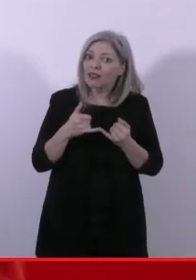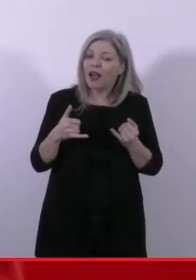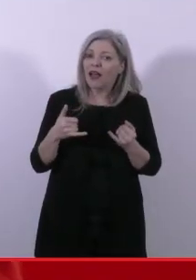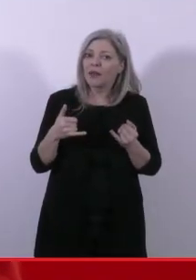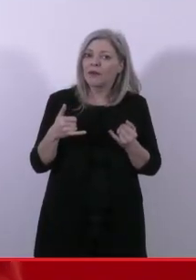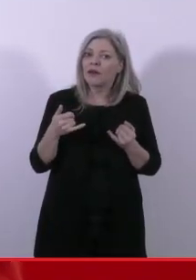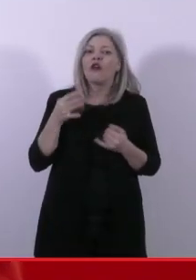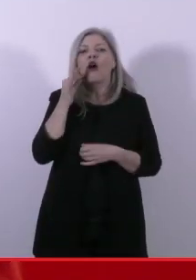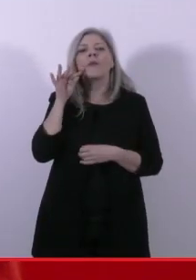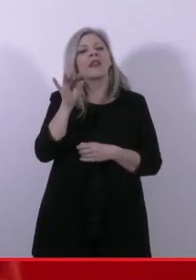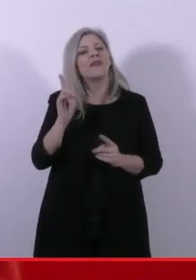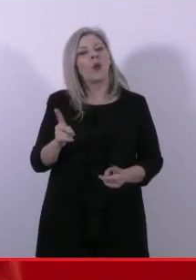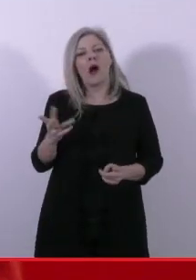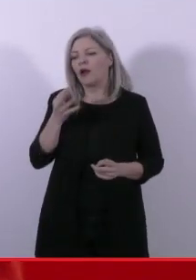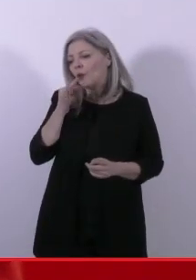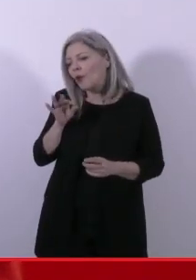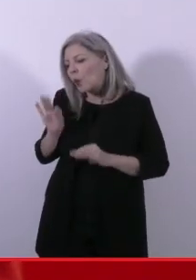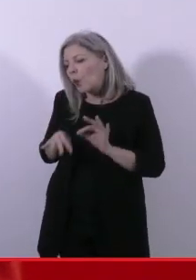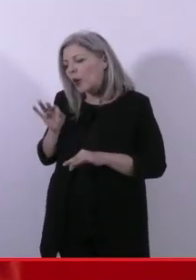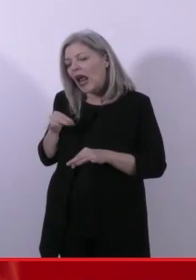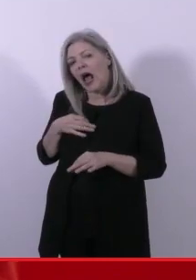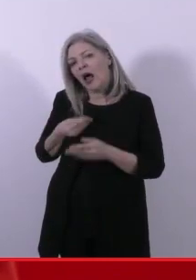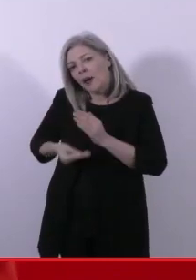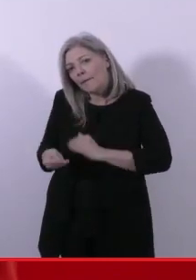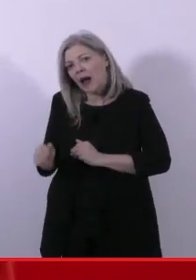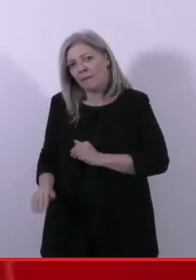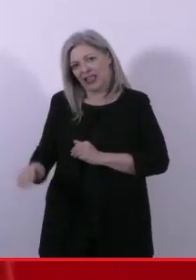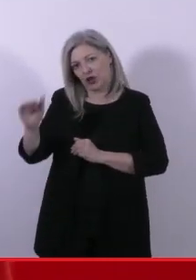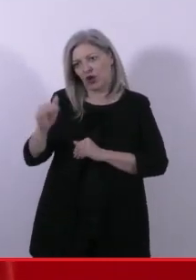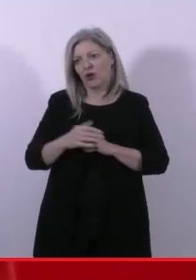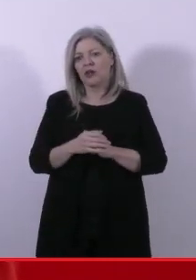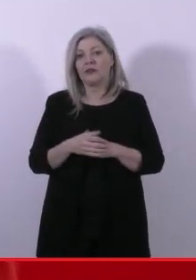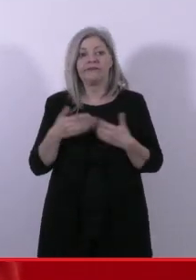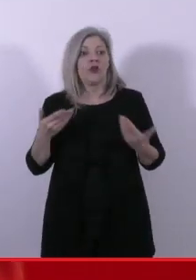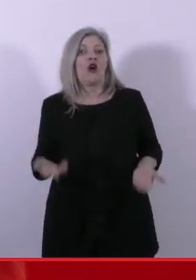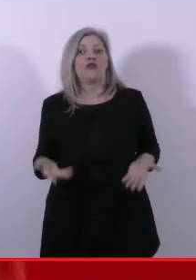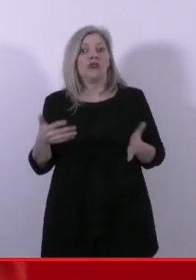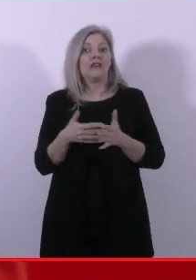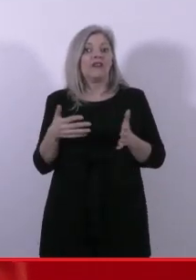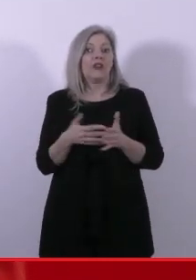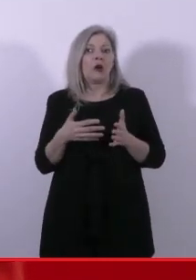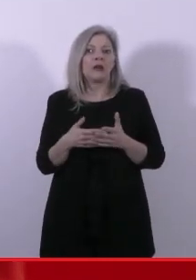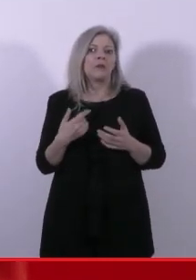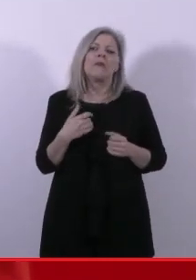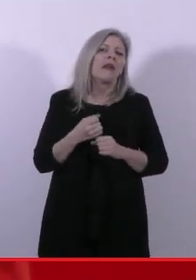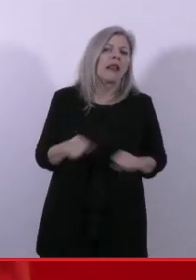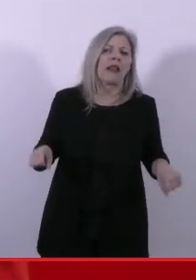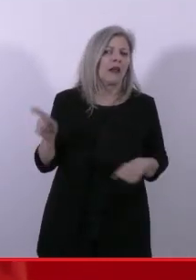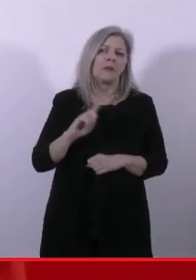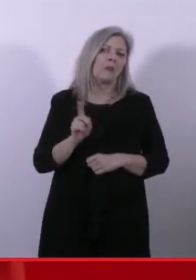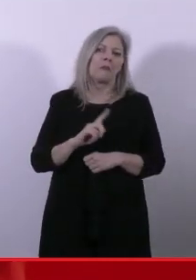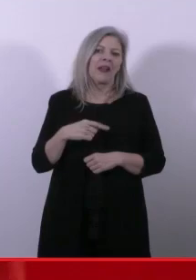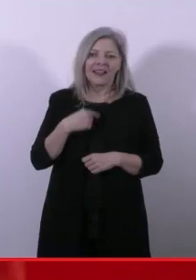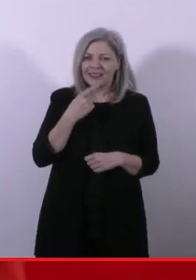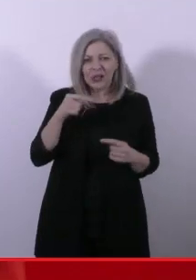affinché potesse prendersi cura del proprio bambino. Oggi mi trovo in difficoltà, ma non demordo, e lo dico qui,